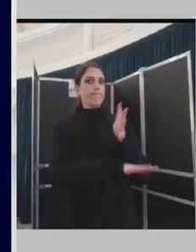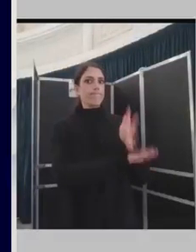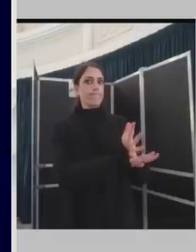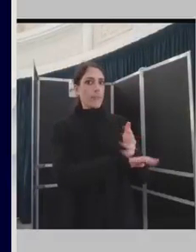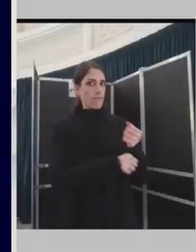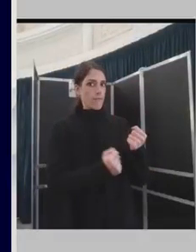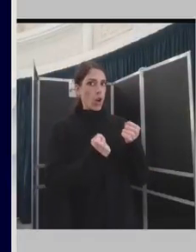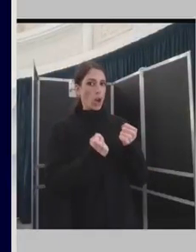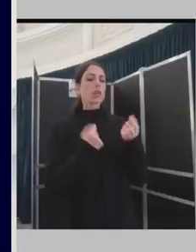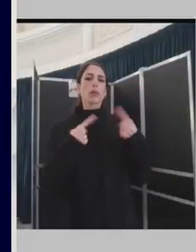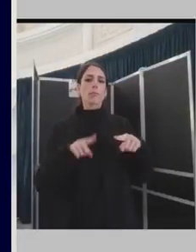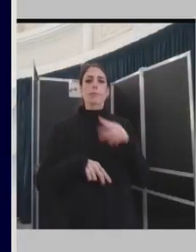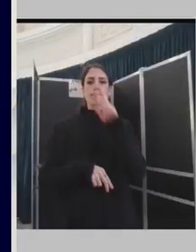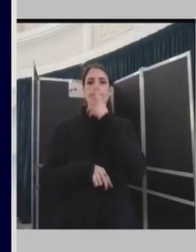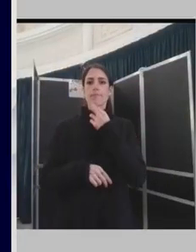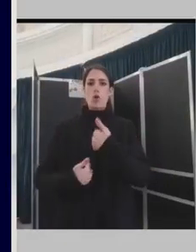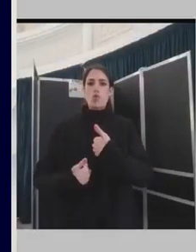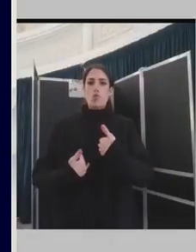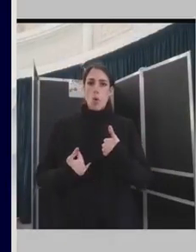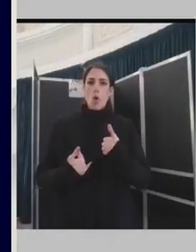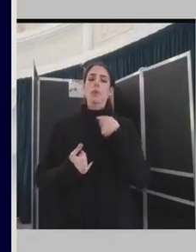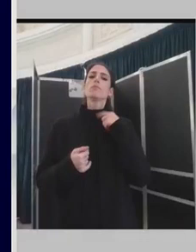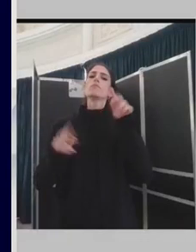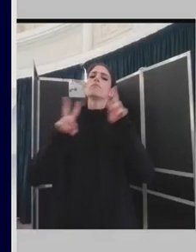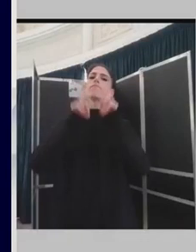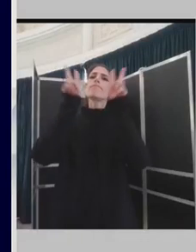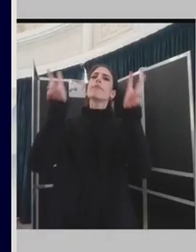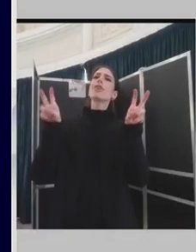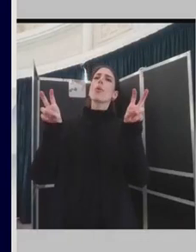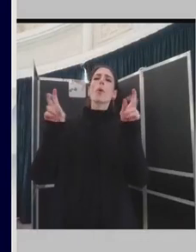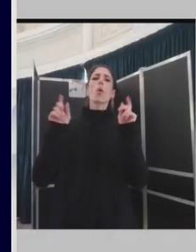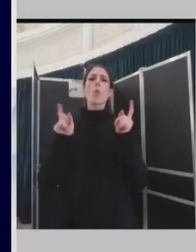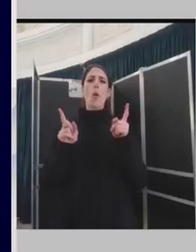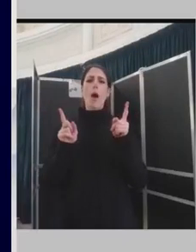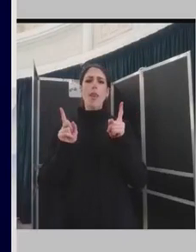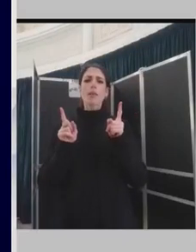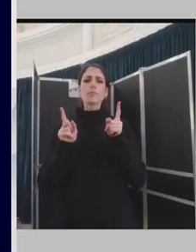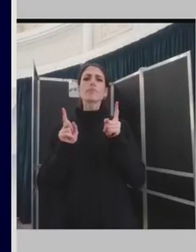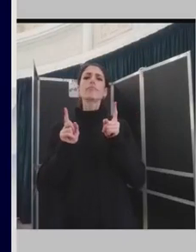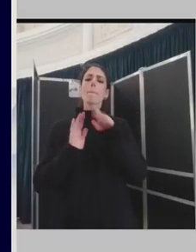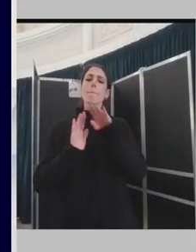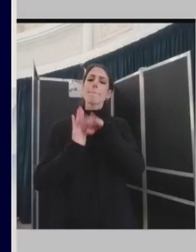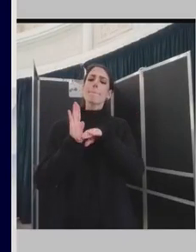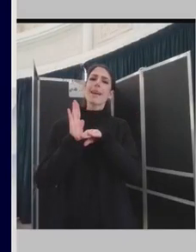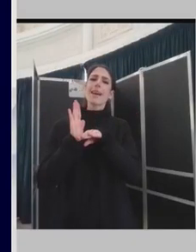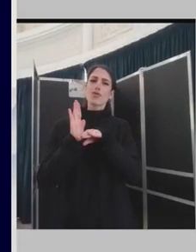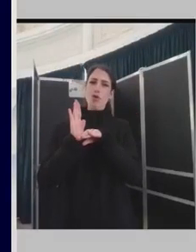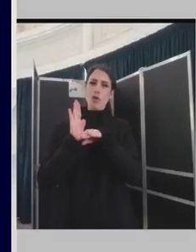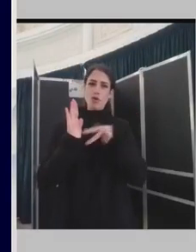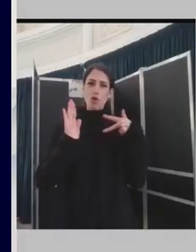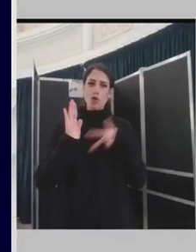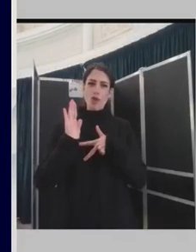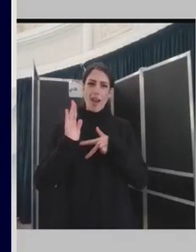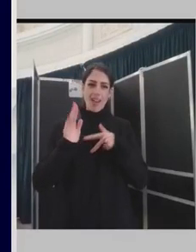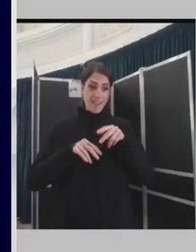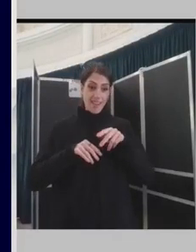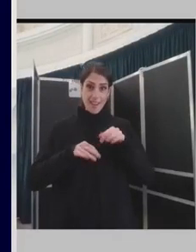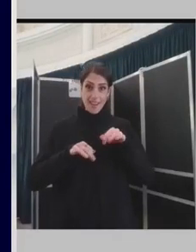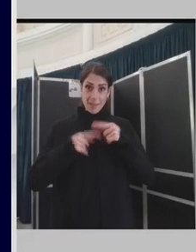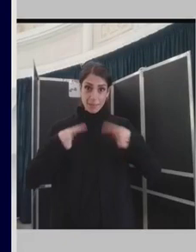Il tema riguarda la costruzione del piano sociale del nostro municipio. Come